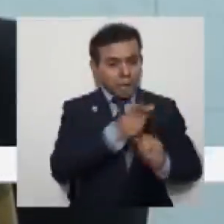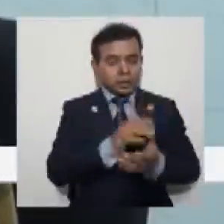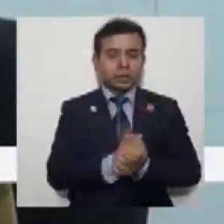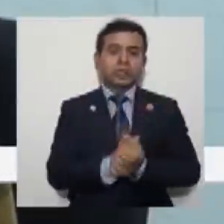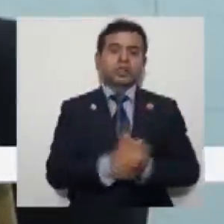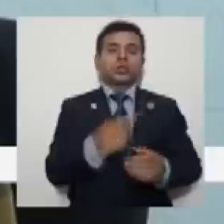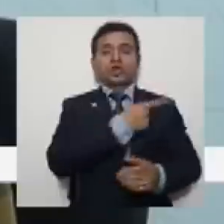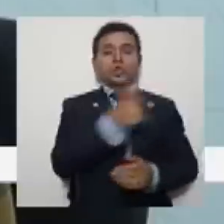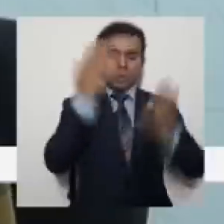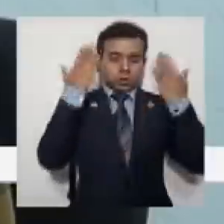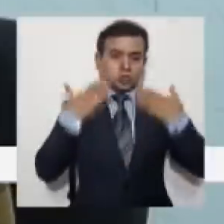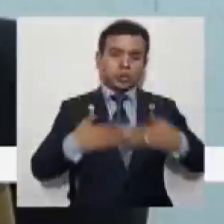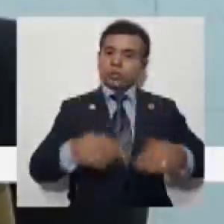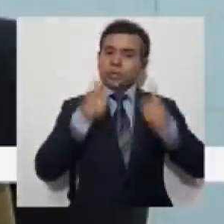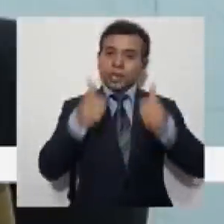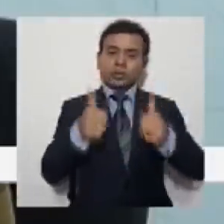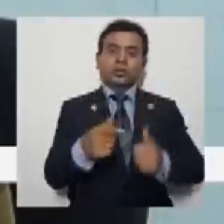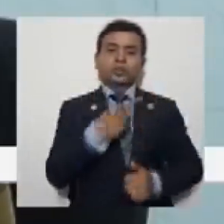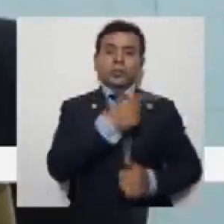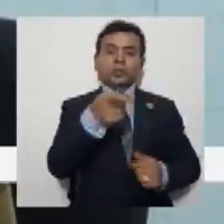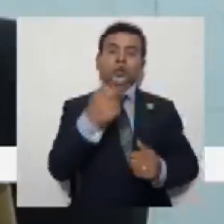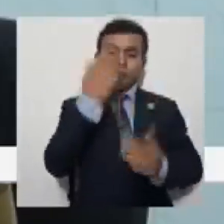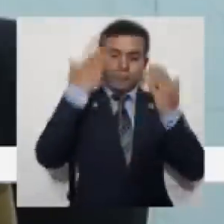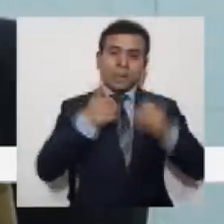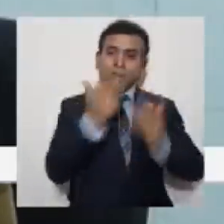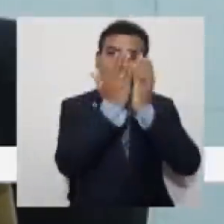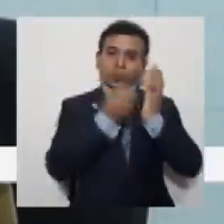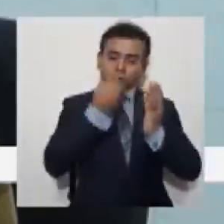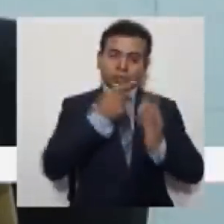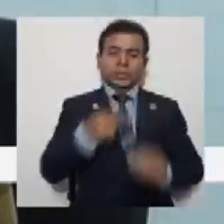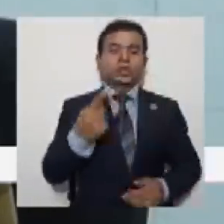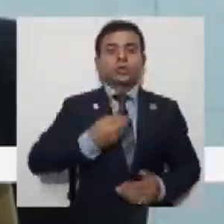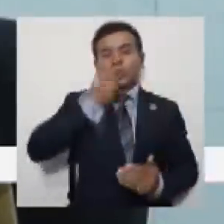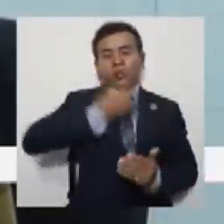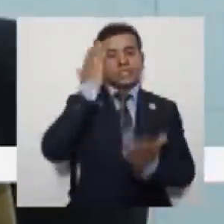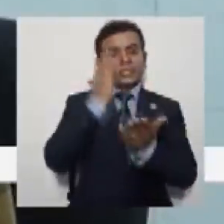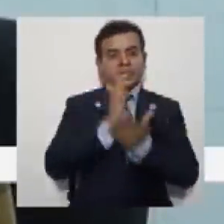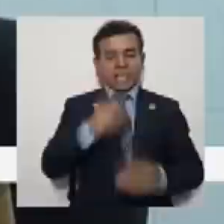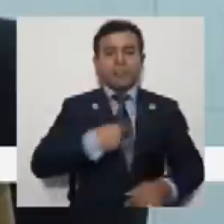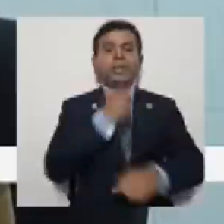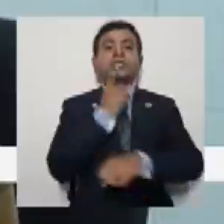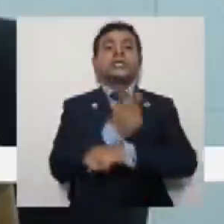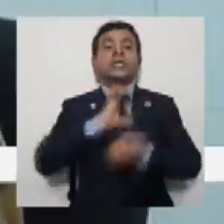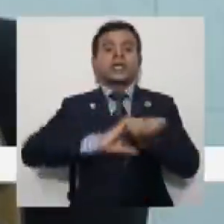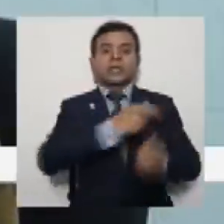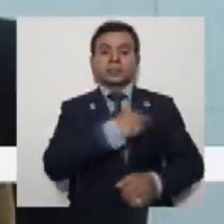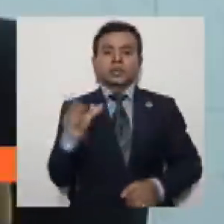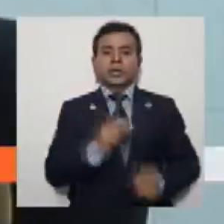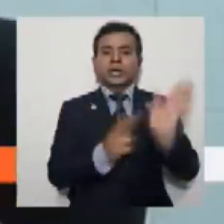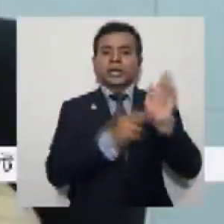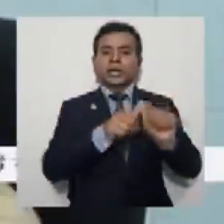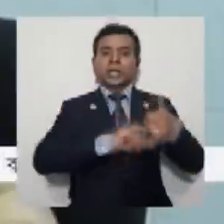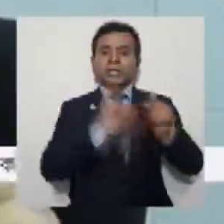দিয়ে আজকের অনুষ্ঠান শেষ করছি। আমি অধ্যাপক ডাক্তার নাসিমা সুলতানা, অতিরিক্ত মহাপরিচালক প্রশাসন স্বাস্থ্য অধিদপ্তর। আসসালামু আলাইকুম।